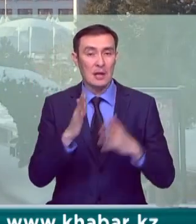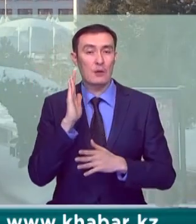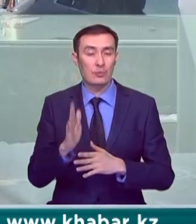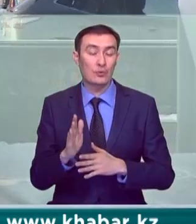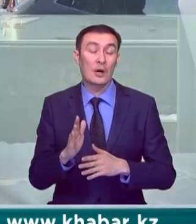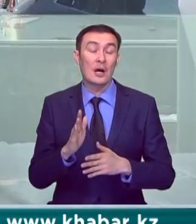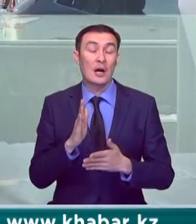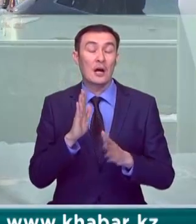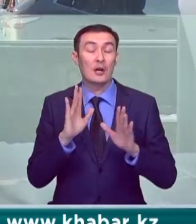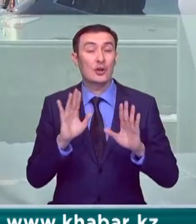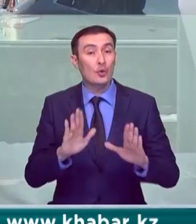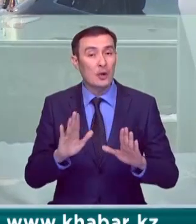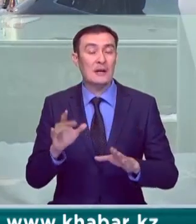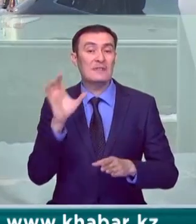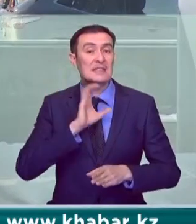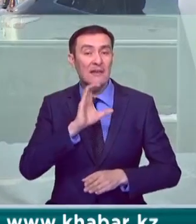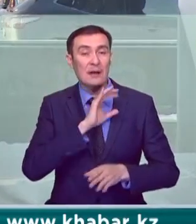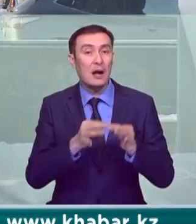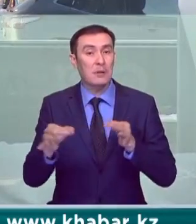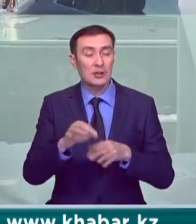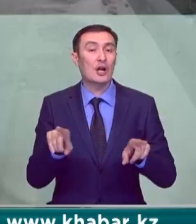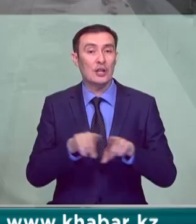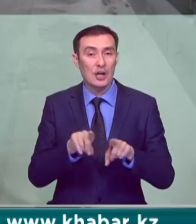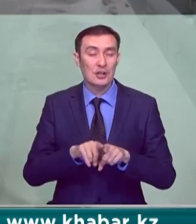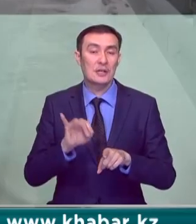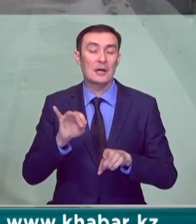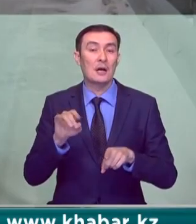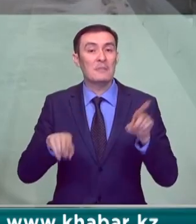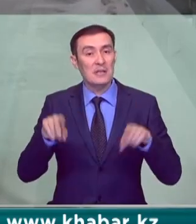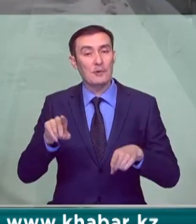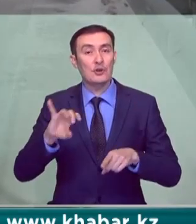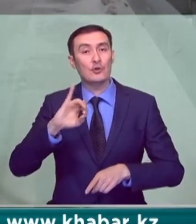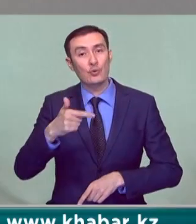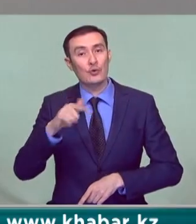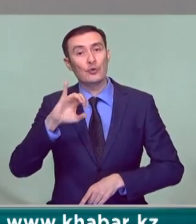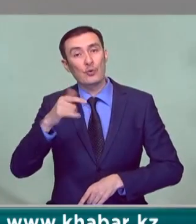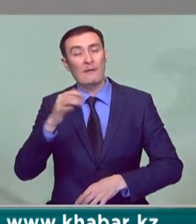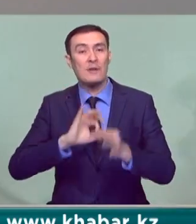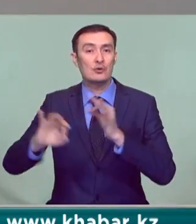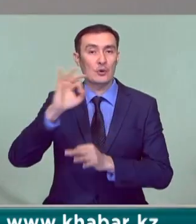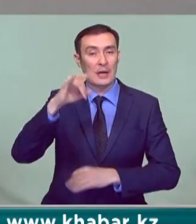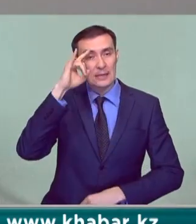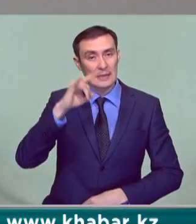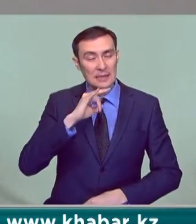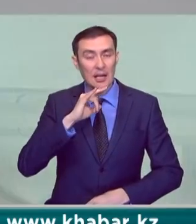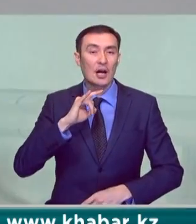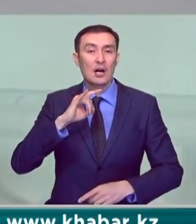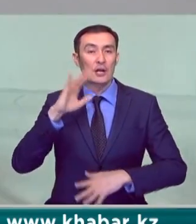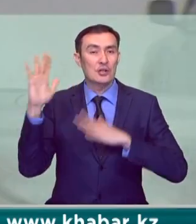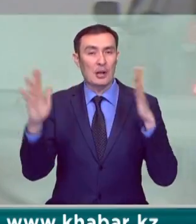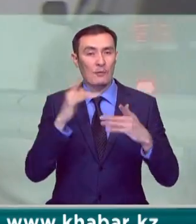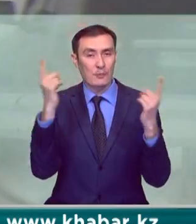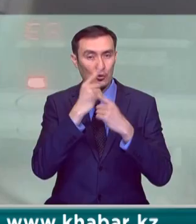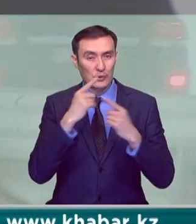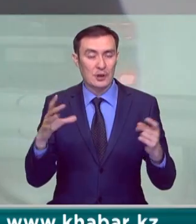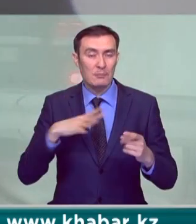будут наблюдаться не только в северных областях, но и местами на юге и юго-востоке республики. Штормовое предупреждение